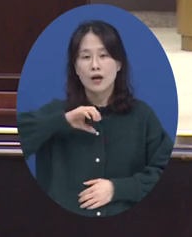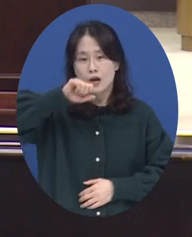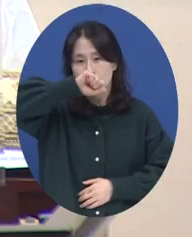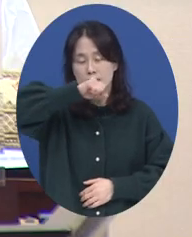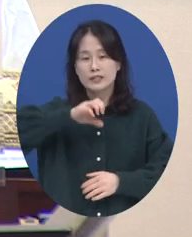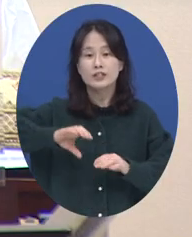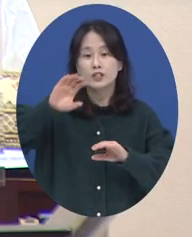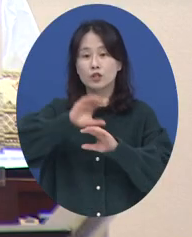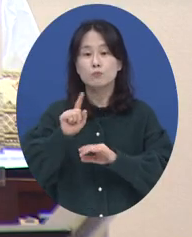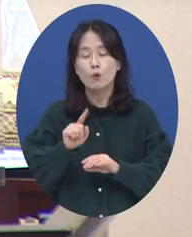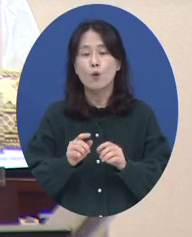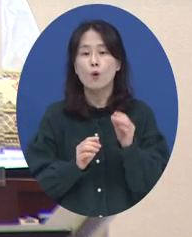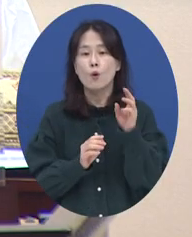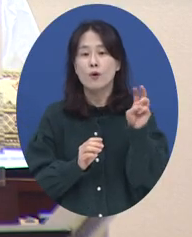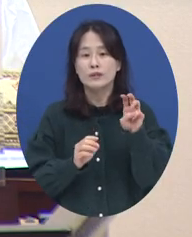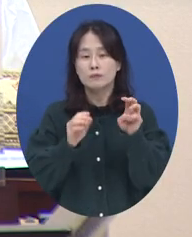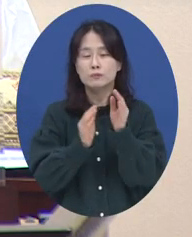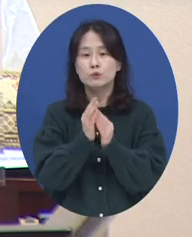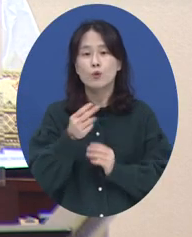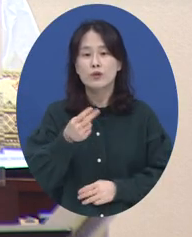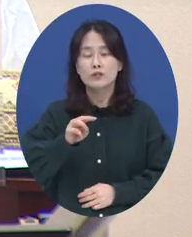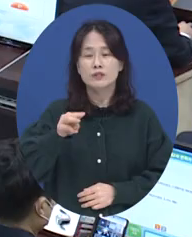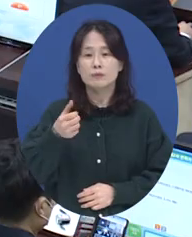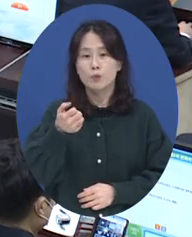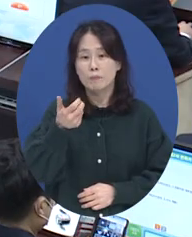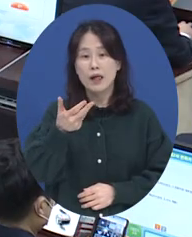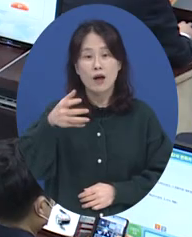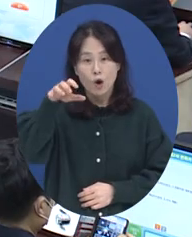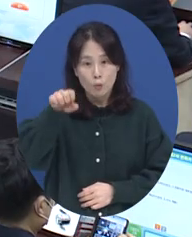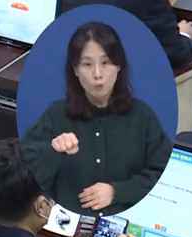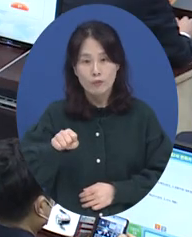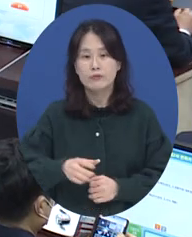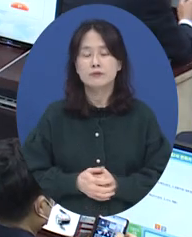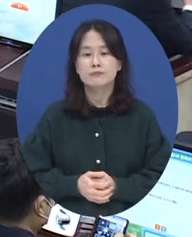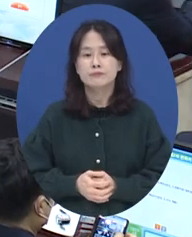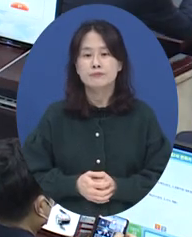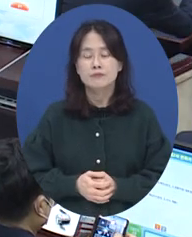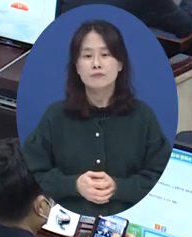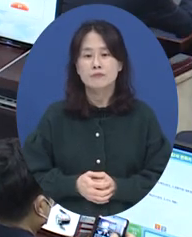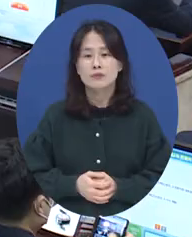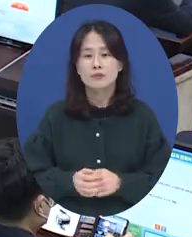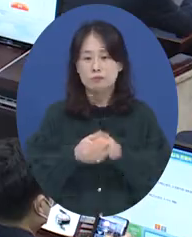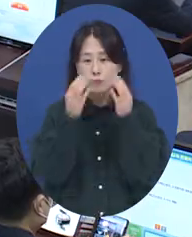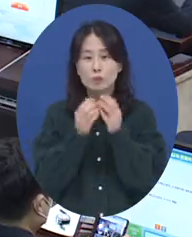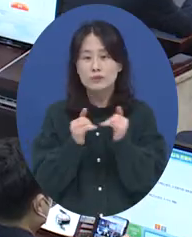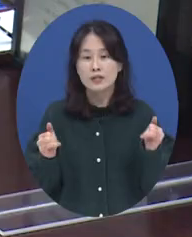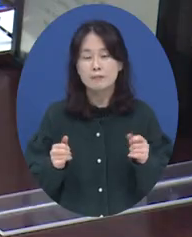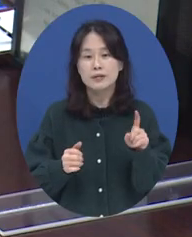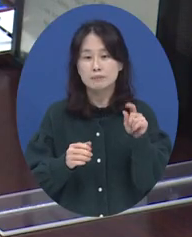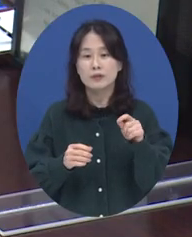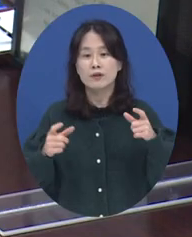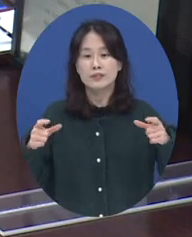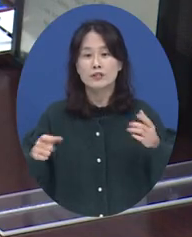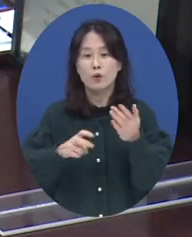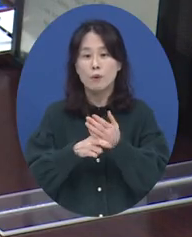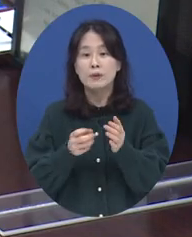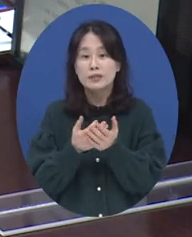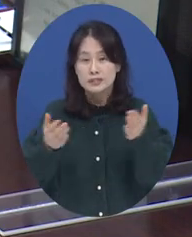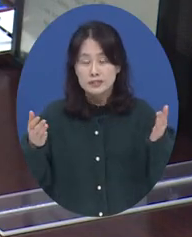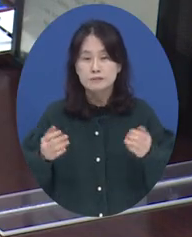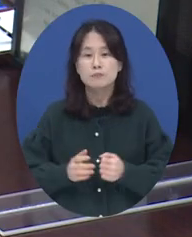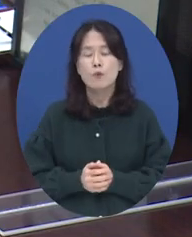총 30조 2358 원규 보 올해 본예산 의 모든 도민에게 10만원 cc 화폐로 지급하기로 한